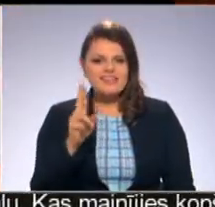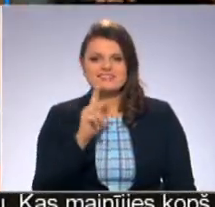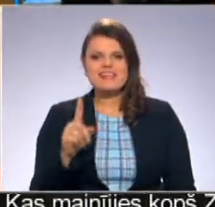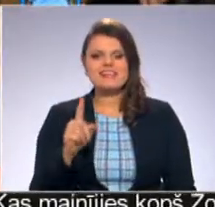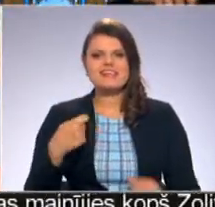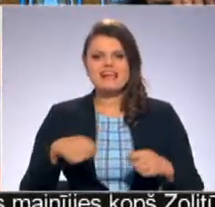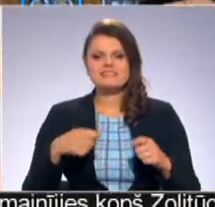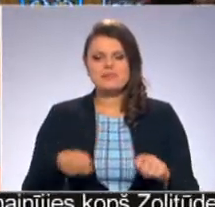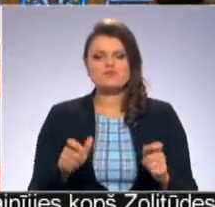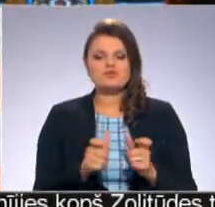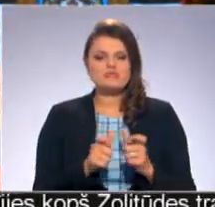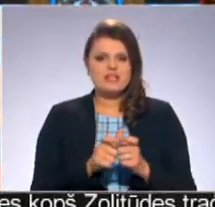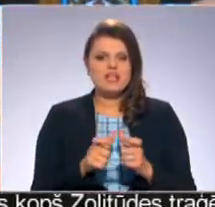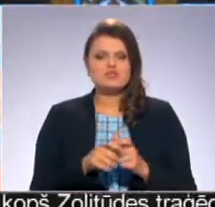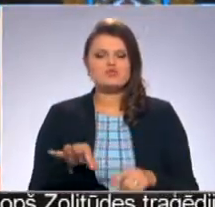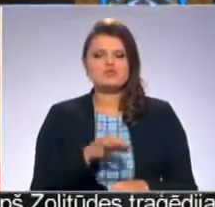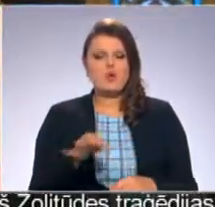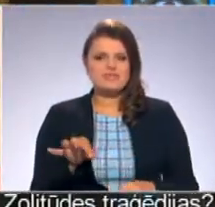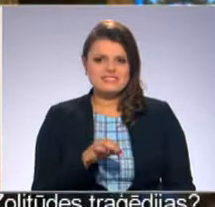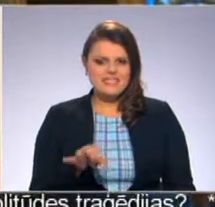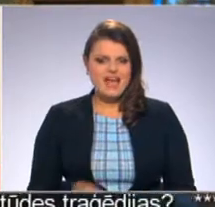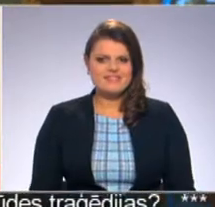tikai izpārdotais Pratum Integrum koncerts.